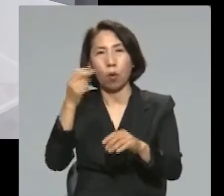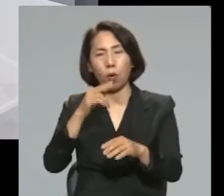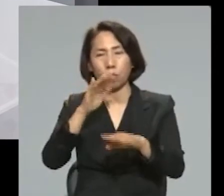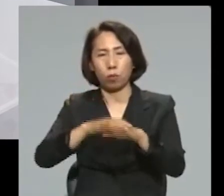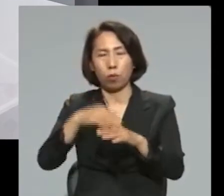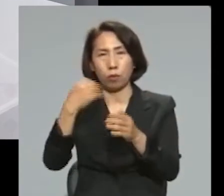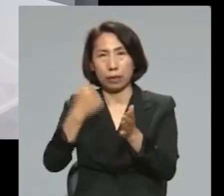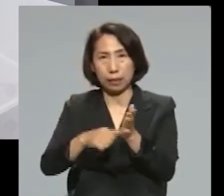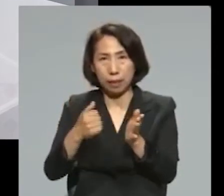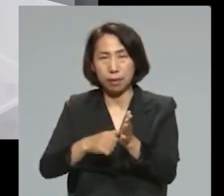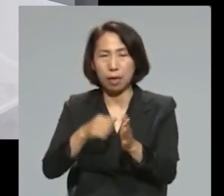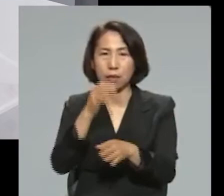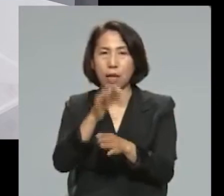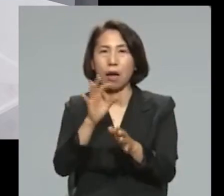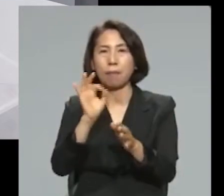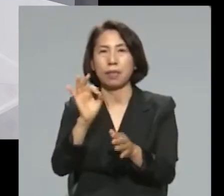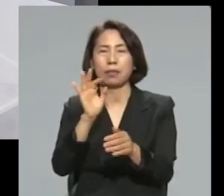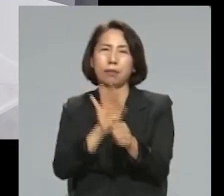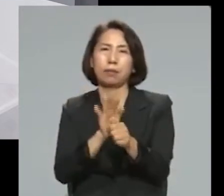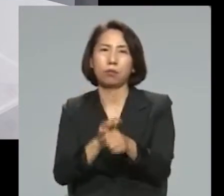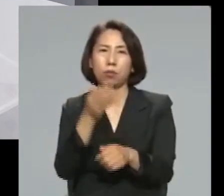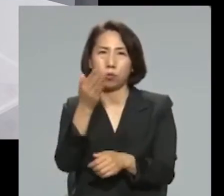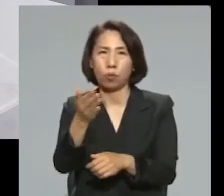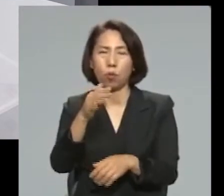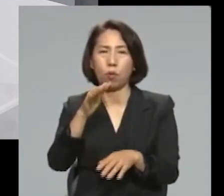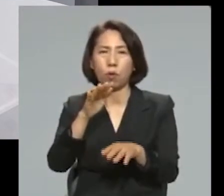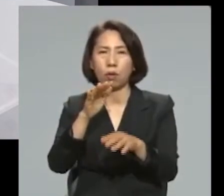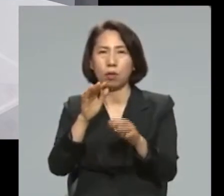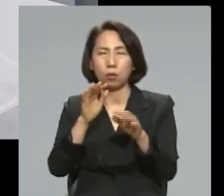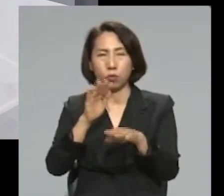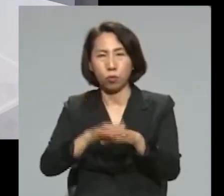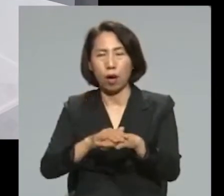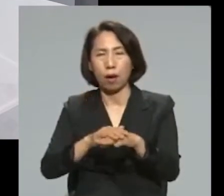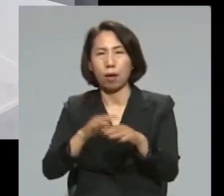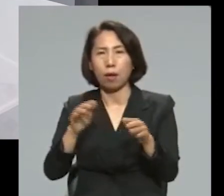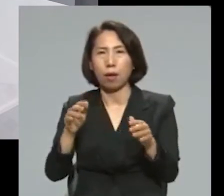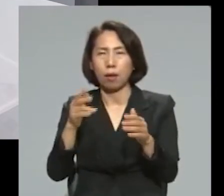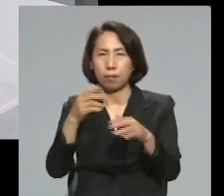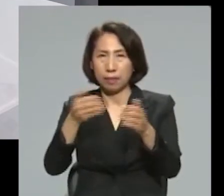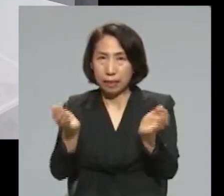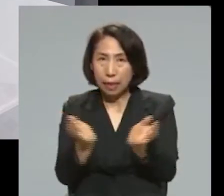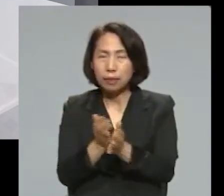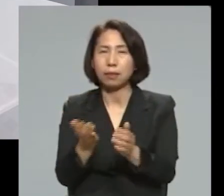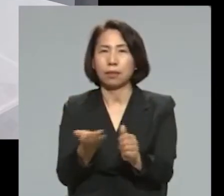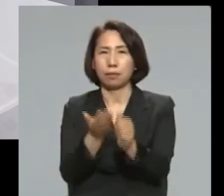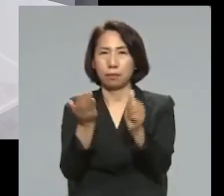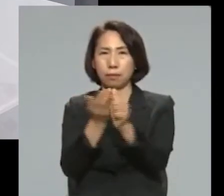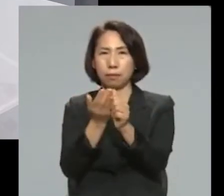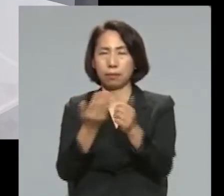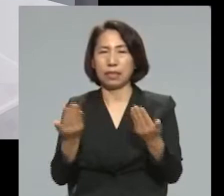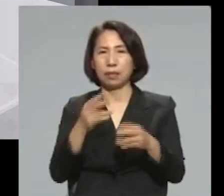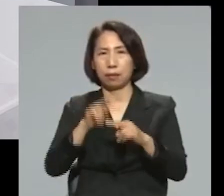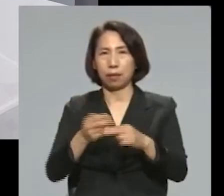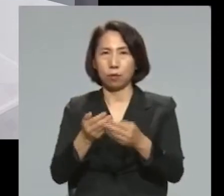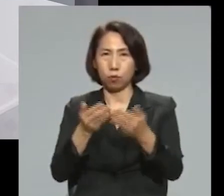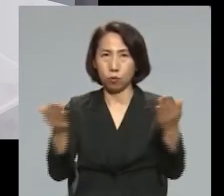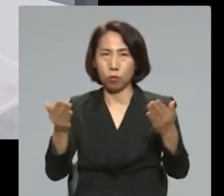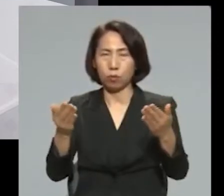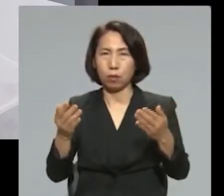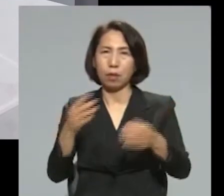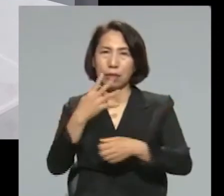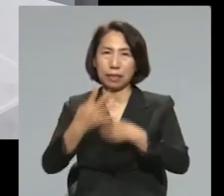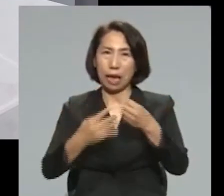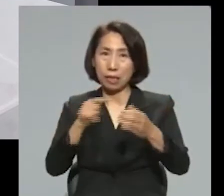지원하며 영농조합법인 육성 등 농촌 일자리를 제공하는 등 임기 내